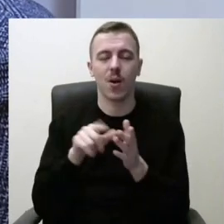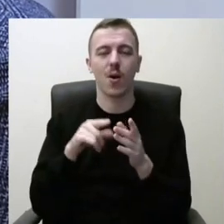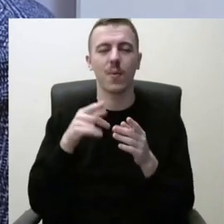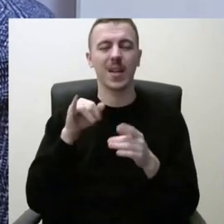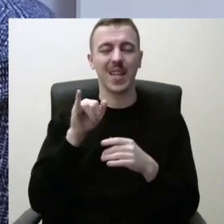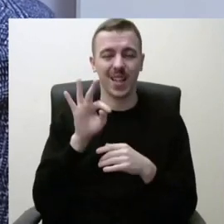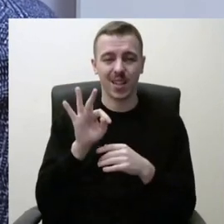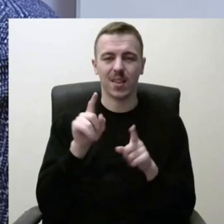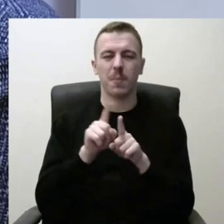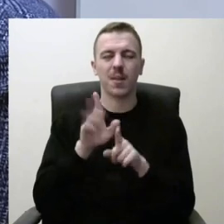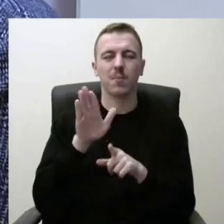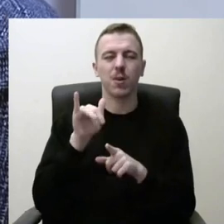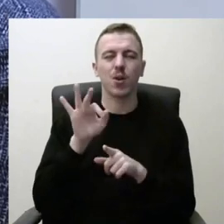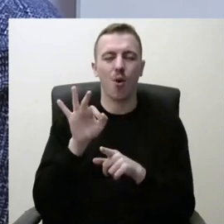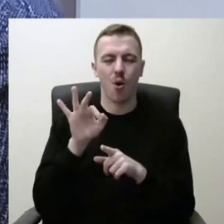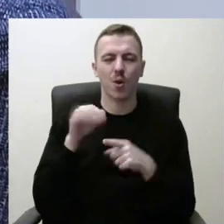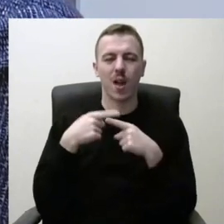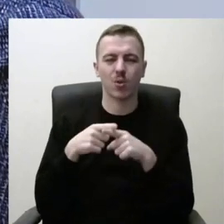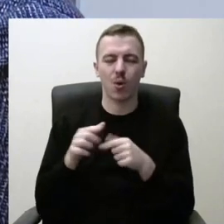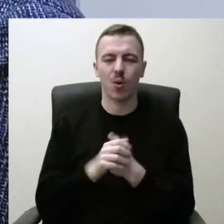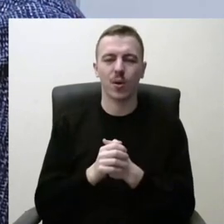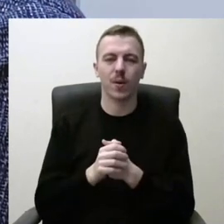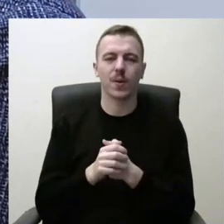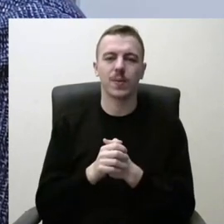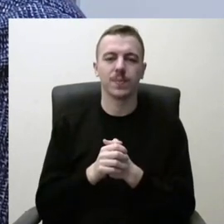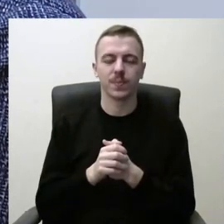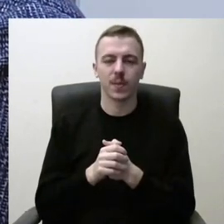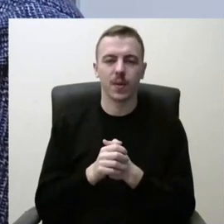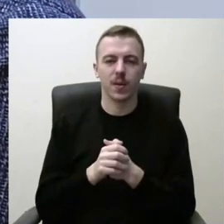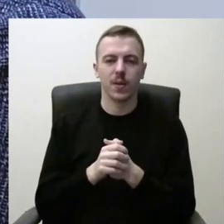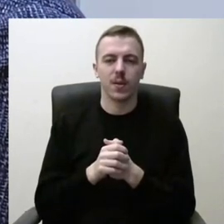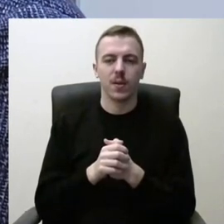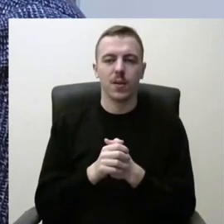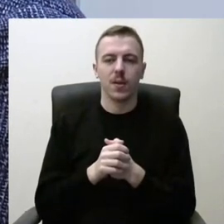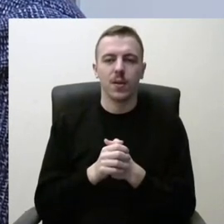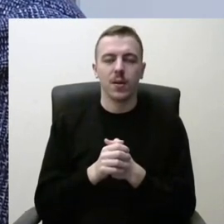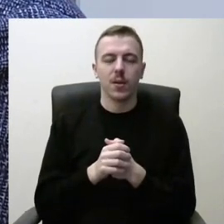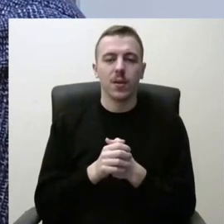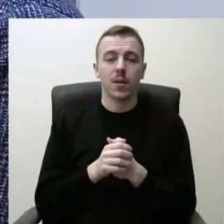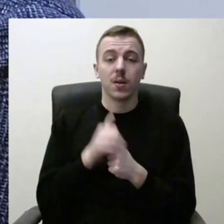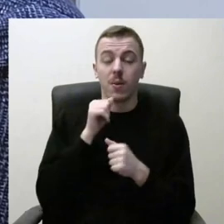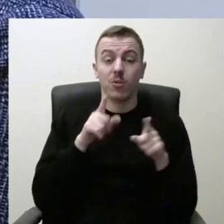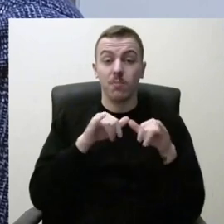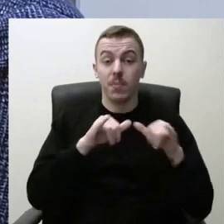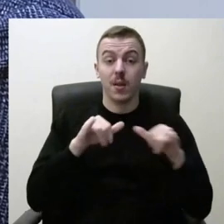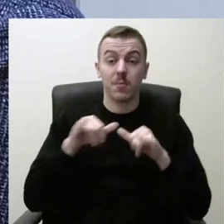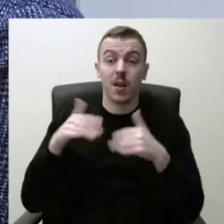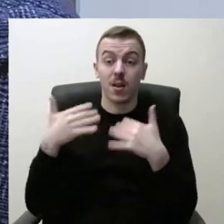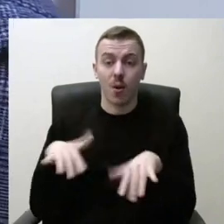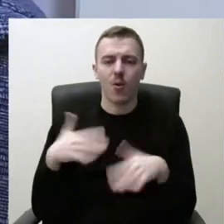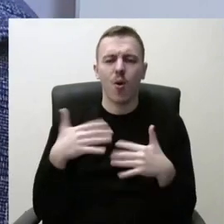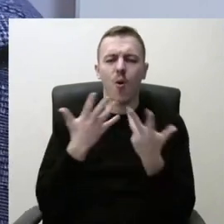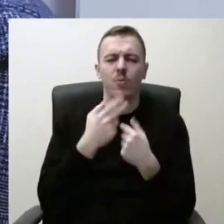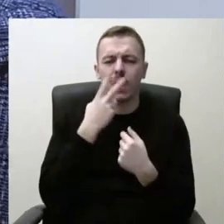tiek biotechnologijų sektorėje. Ir esant šitų sektorių plėtrai, automatiškai mes matom, kad